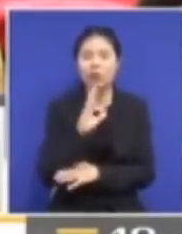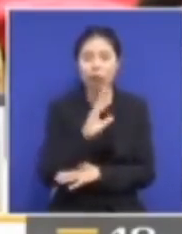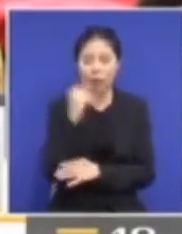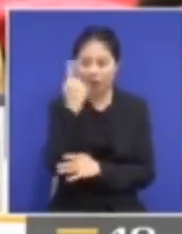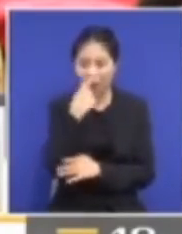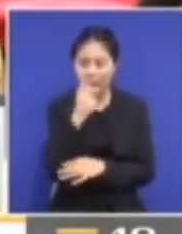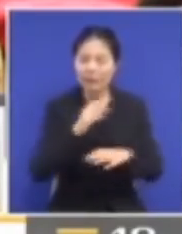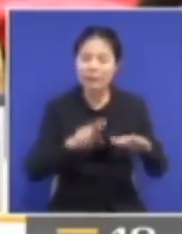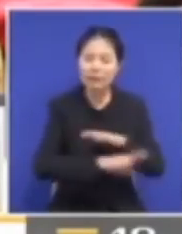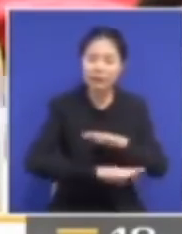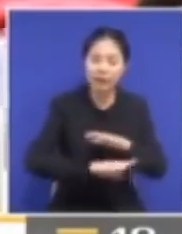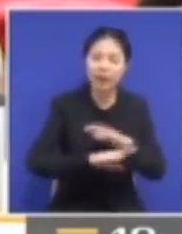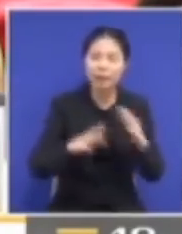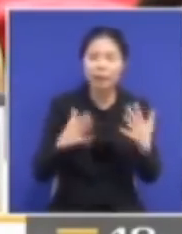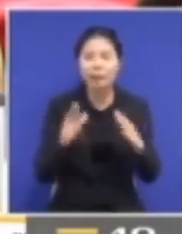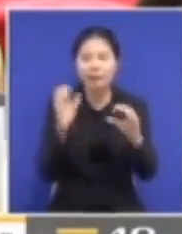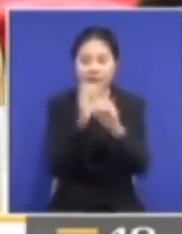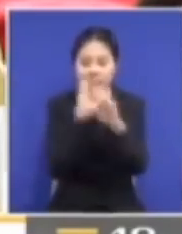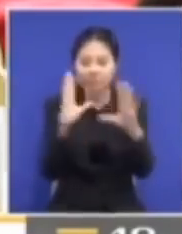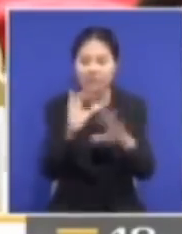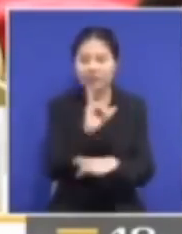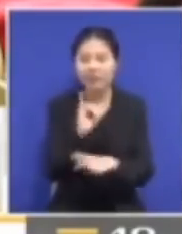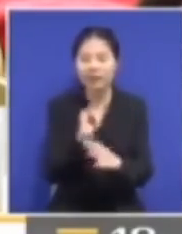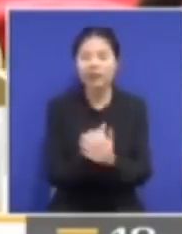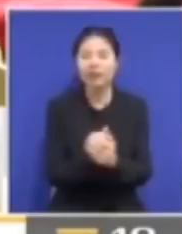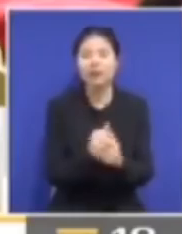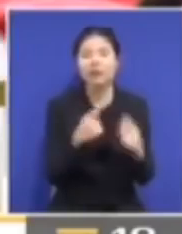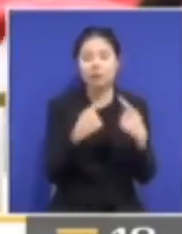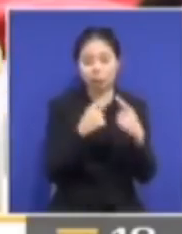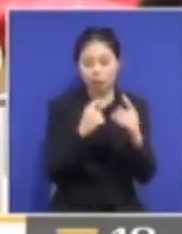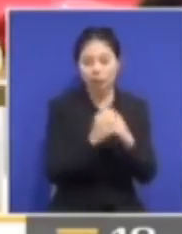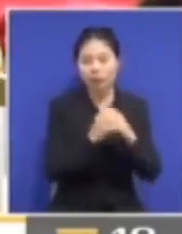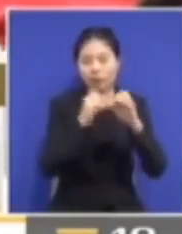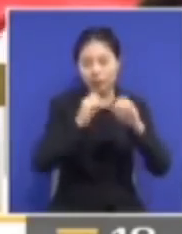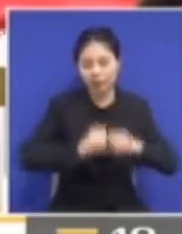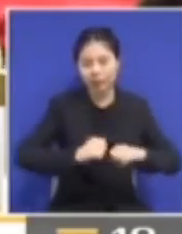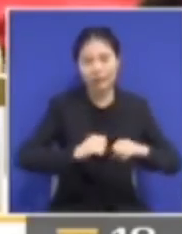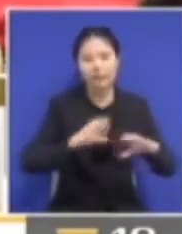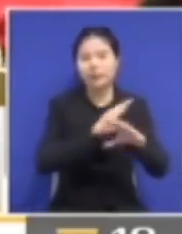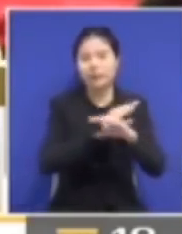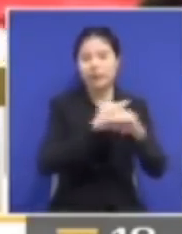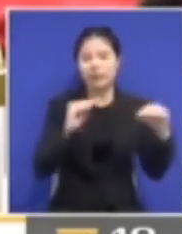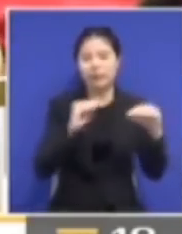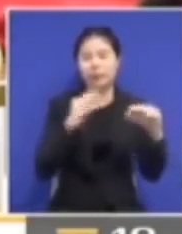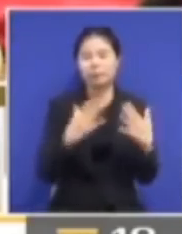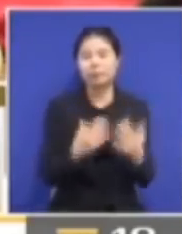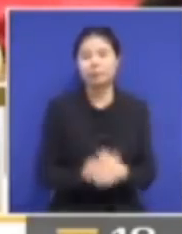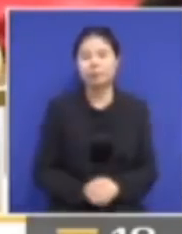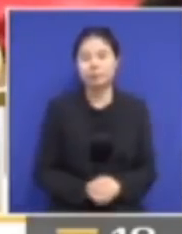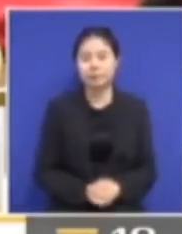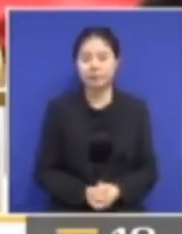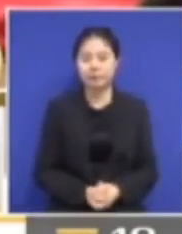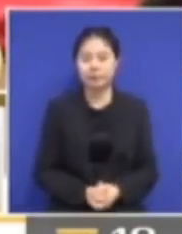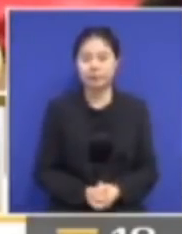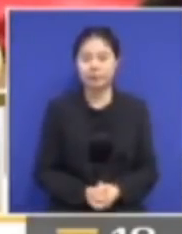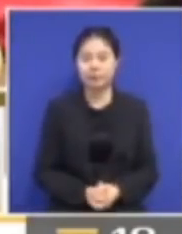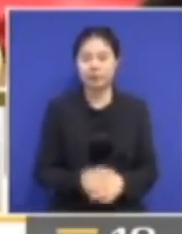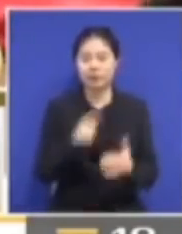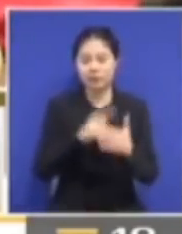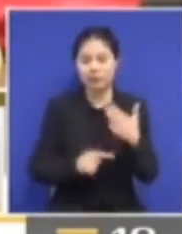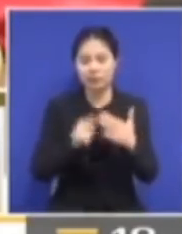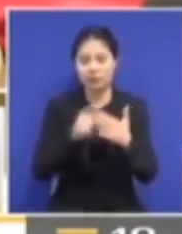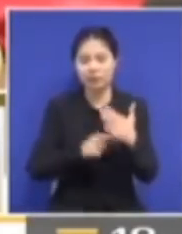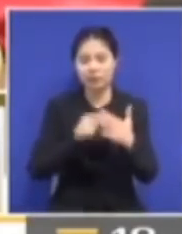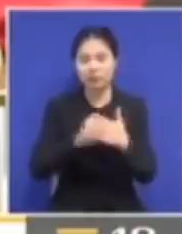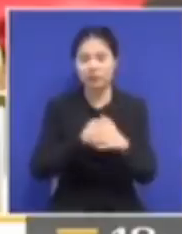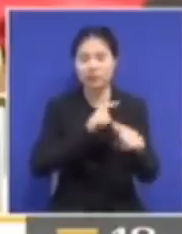ะผมเห็นตามนักการเมืองที่ก็เลือกตั้งกันมาเนี่ยโอ้ยทราบลูกพักนะ